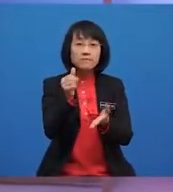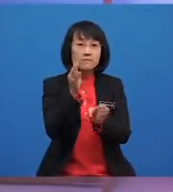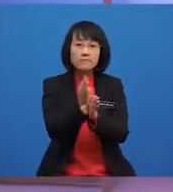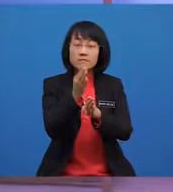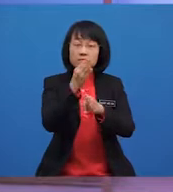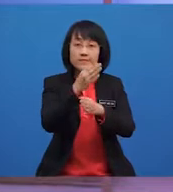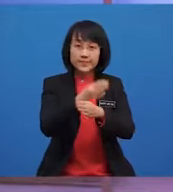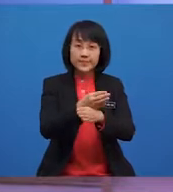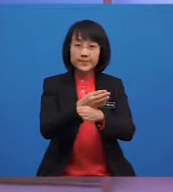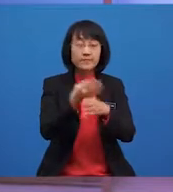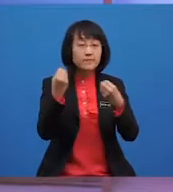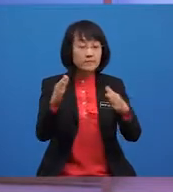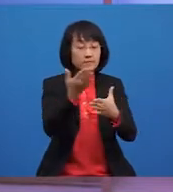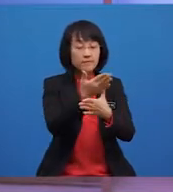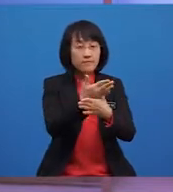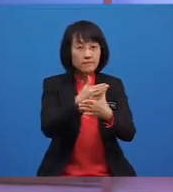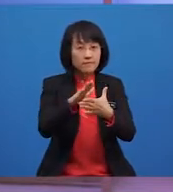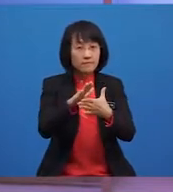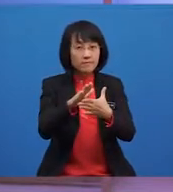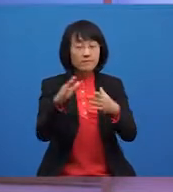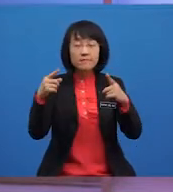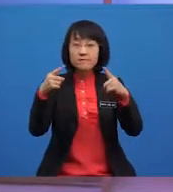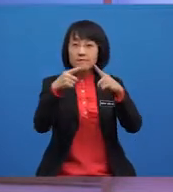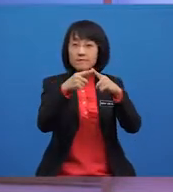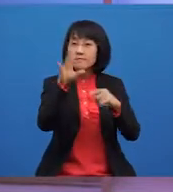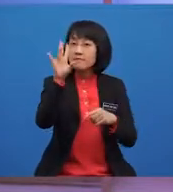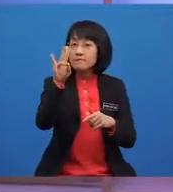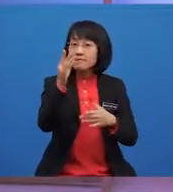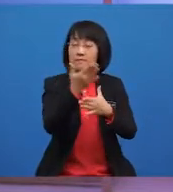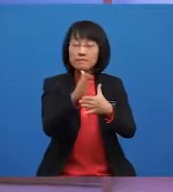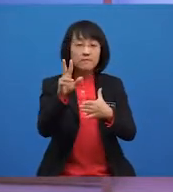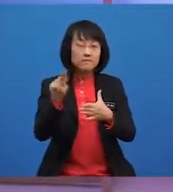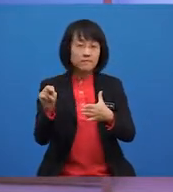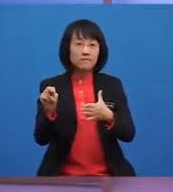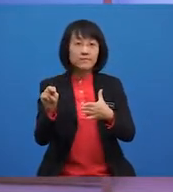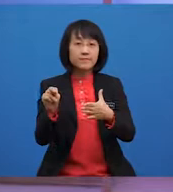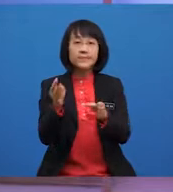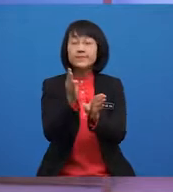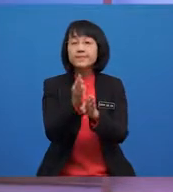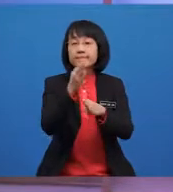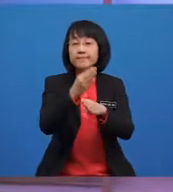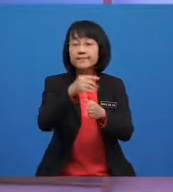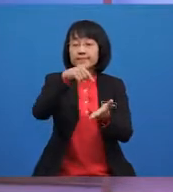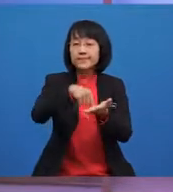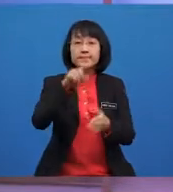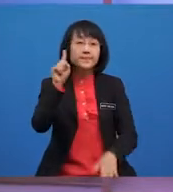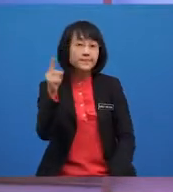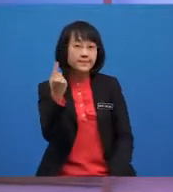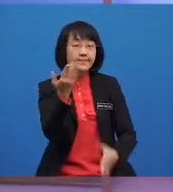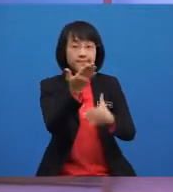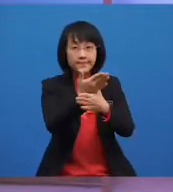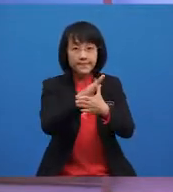bukanlah bentuk yang telah dibahagikan kepada 7 bahagian. Bentuk ini